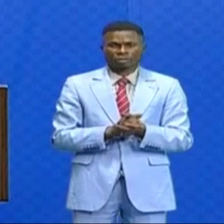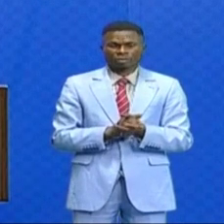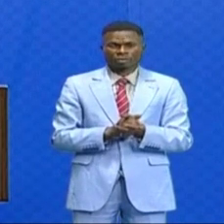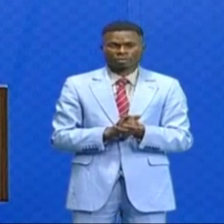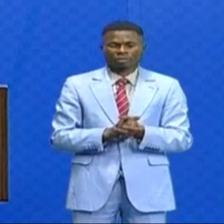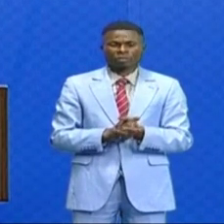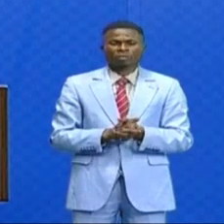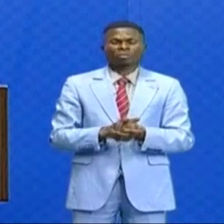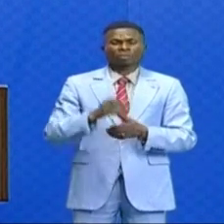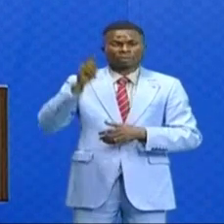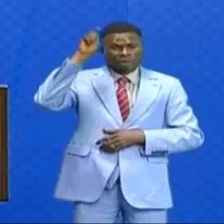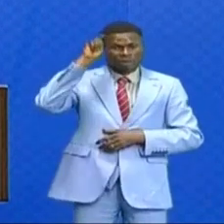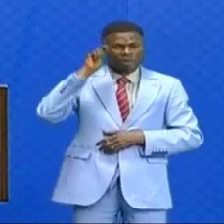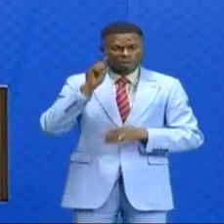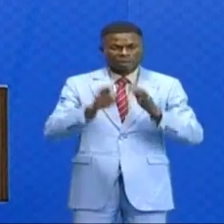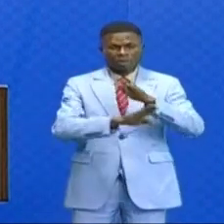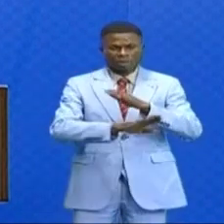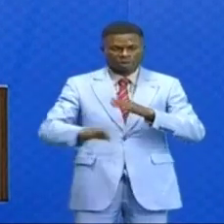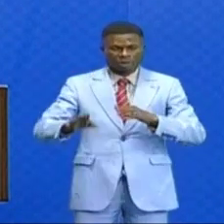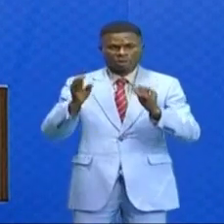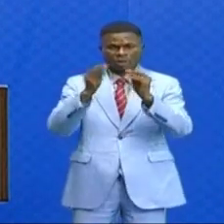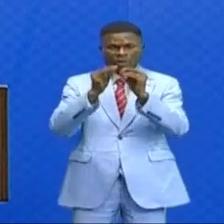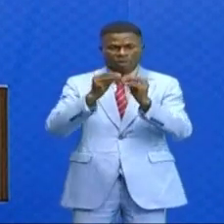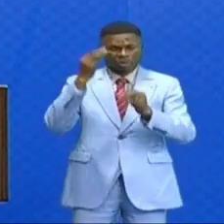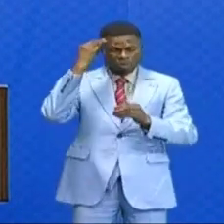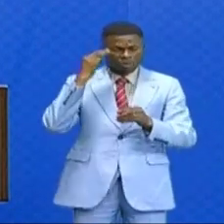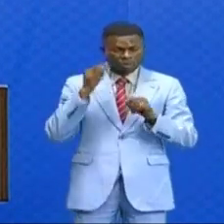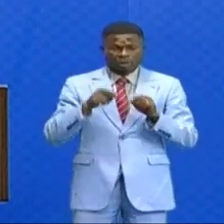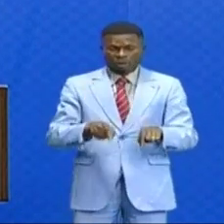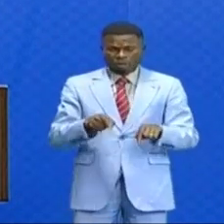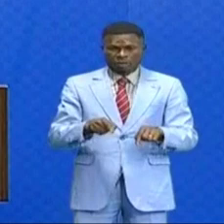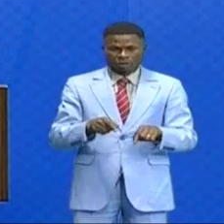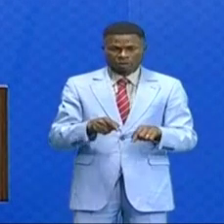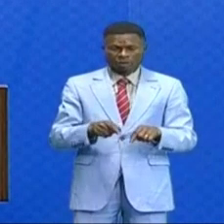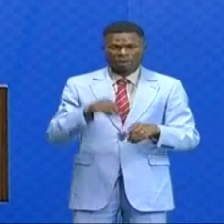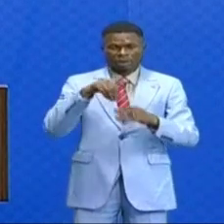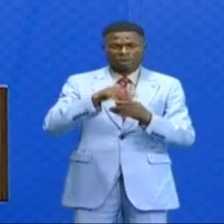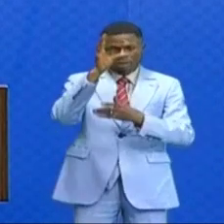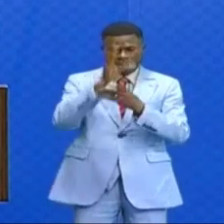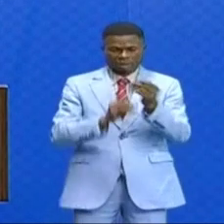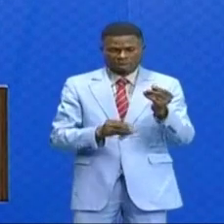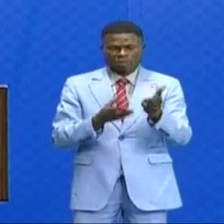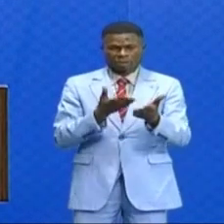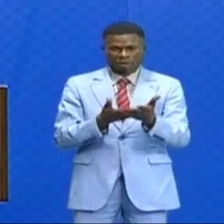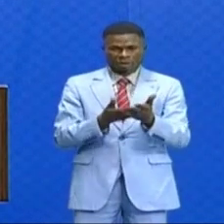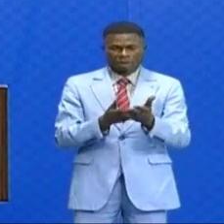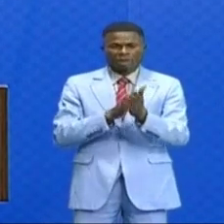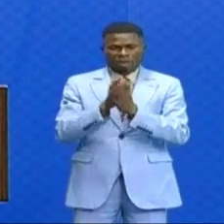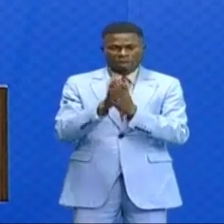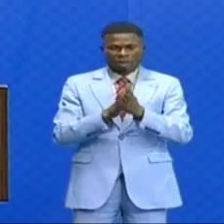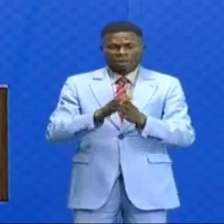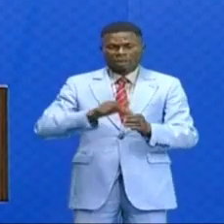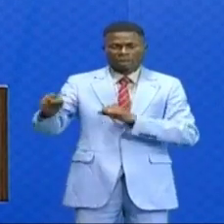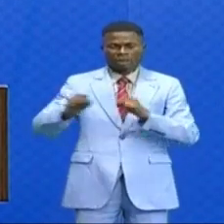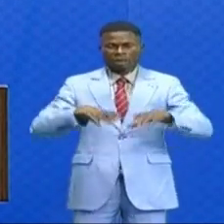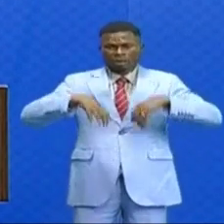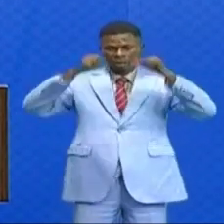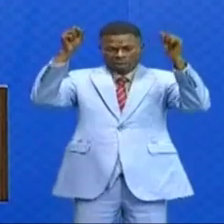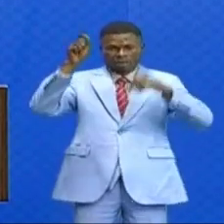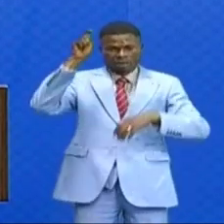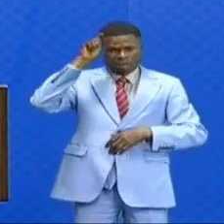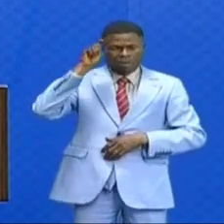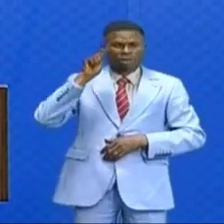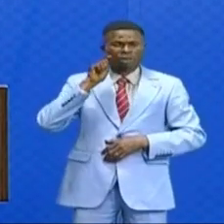Dernier texte soumis au Conseil de ministres de ce jour, au dernier chapitre aussi, relatif à l'examen et à l'adoption d'un